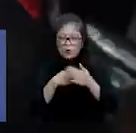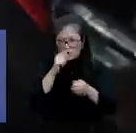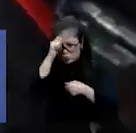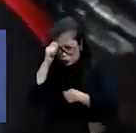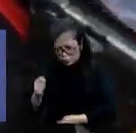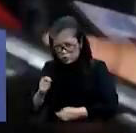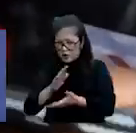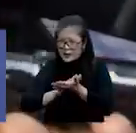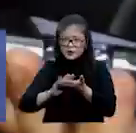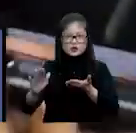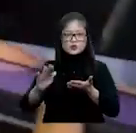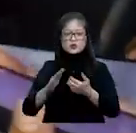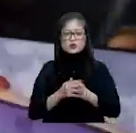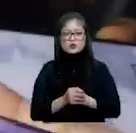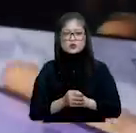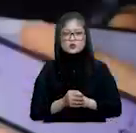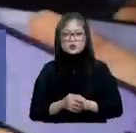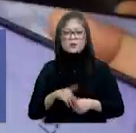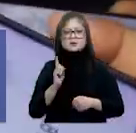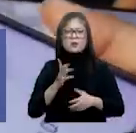malam ini merasa bahagia